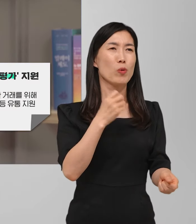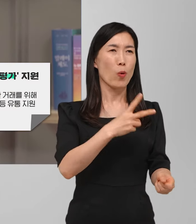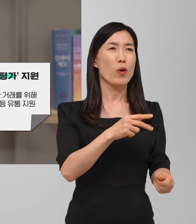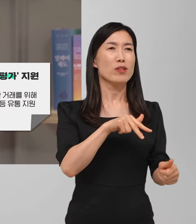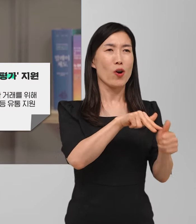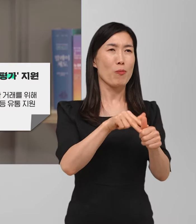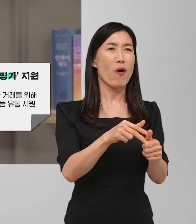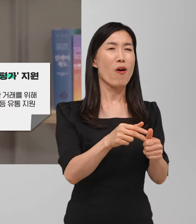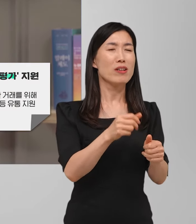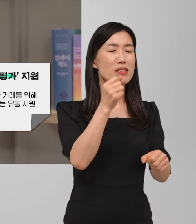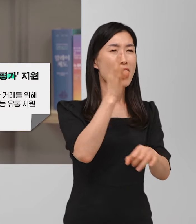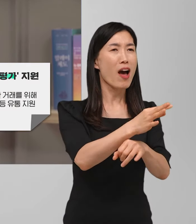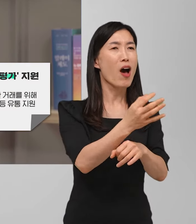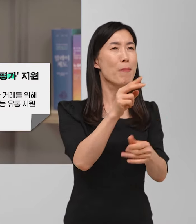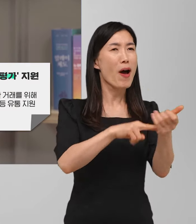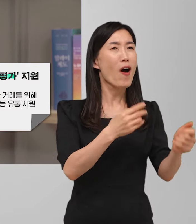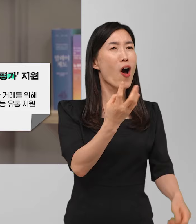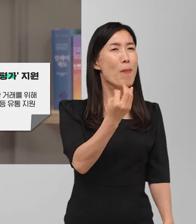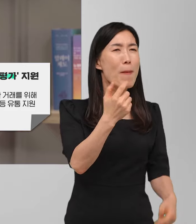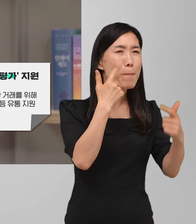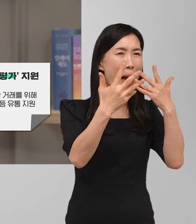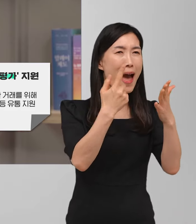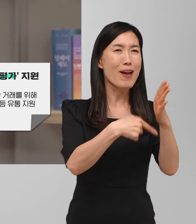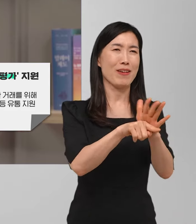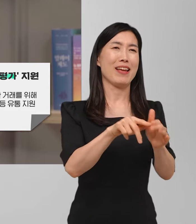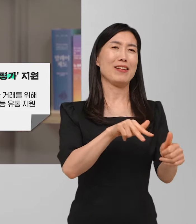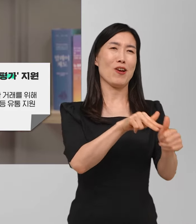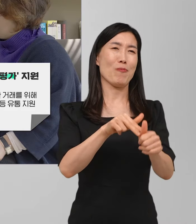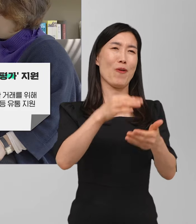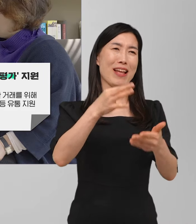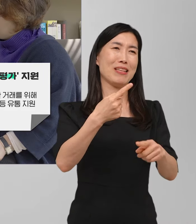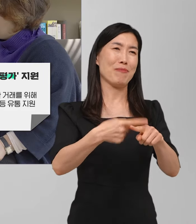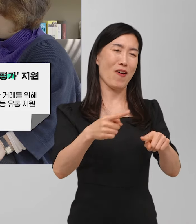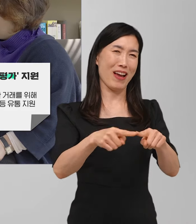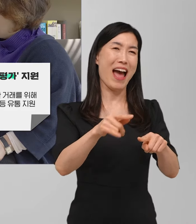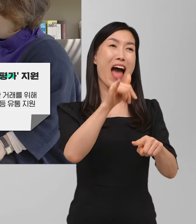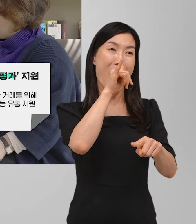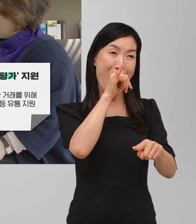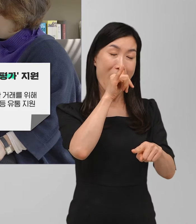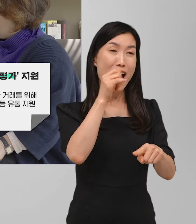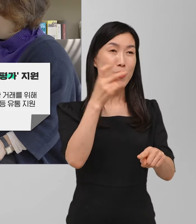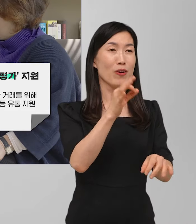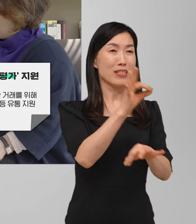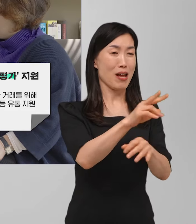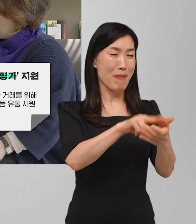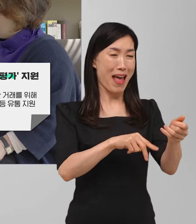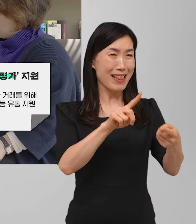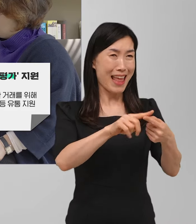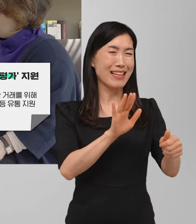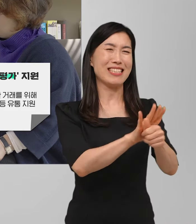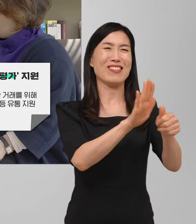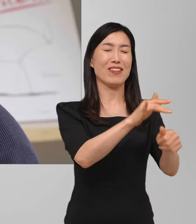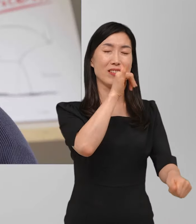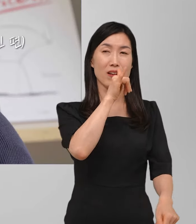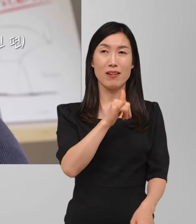수 있도록 그리고 시장 가격이 매겨질 수 있도록 데이터 가치 평가라든가 유통에 필요한 지원들도 함께